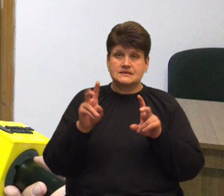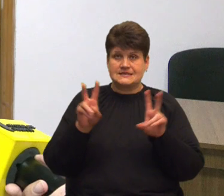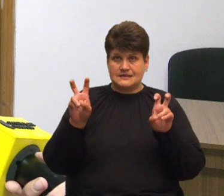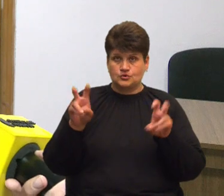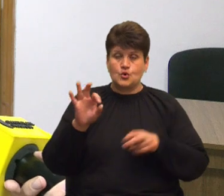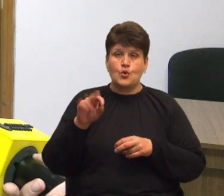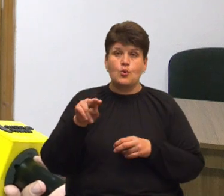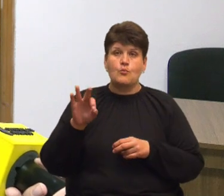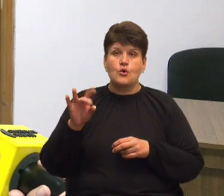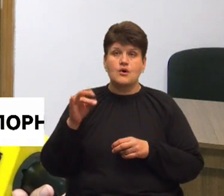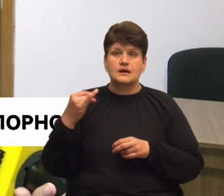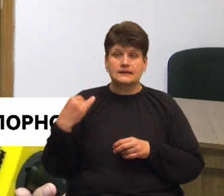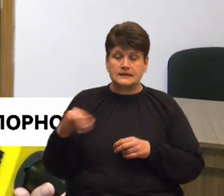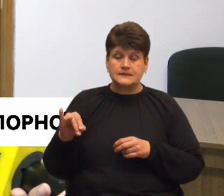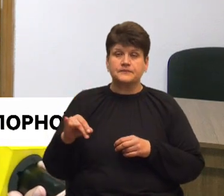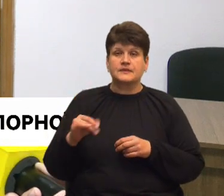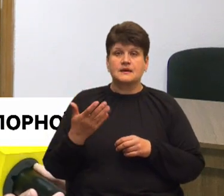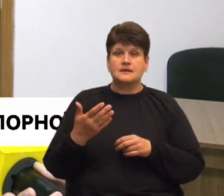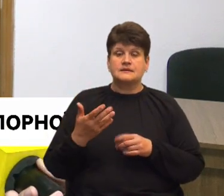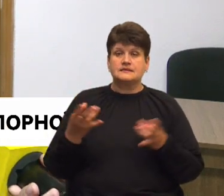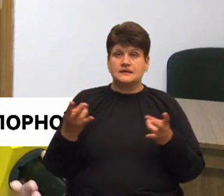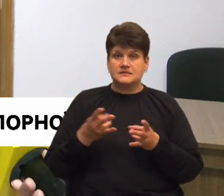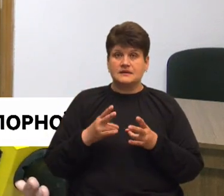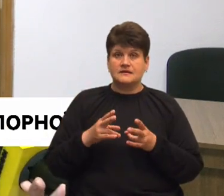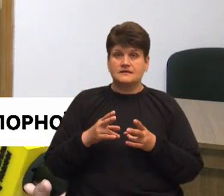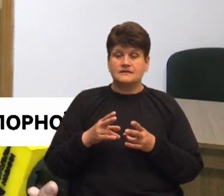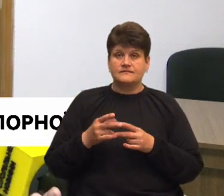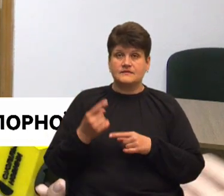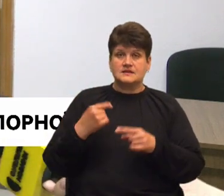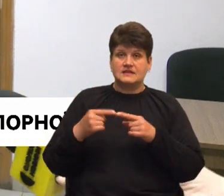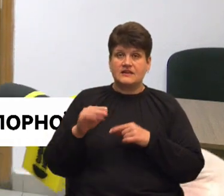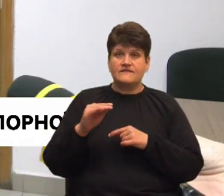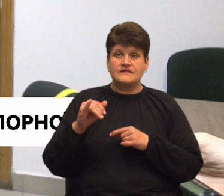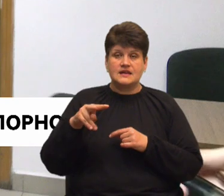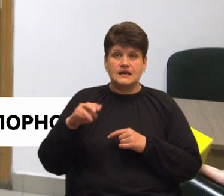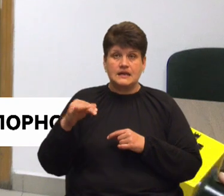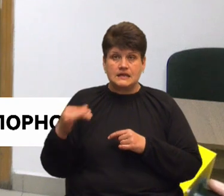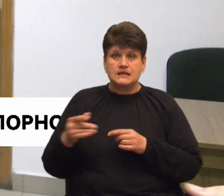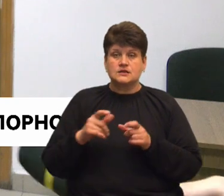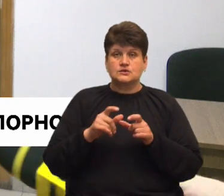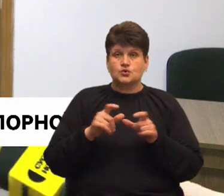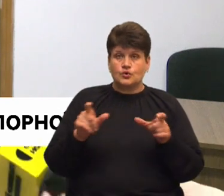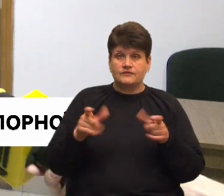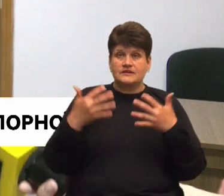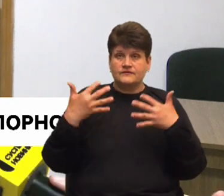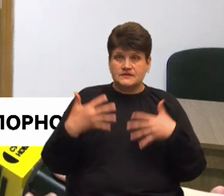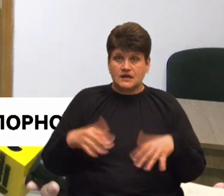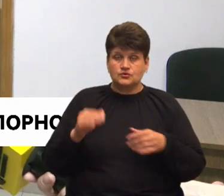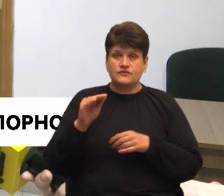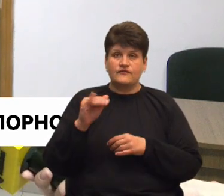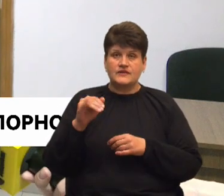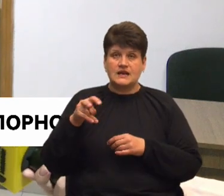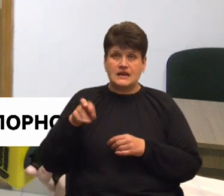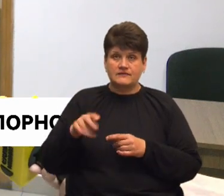в цьому буде суть процесів тому що прийдеться відкатувати назад ще і філії чи школи які стали філіями вони втрачають В статус філії Вони